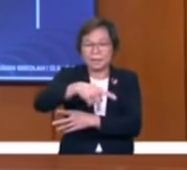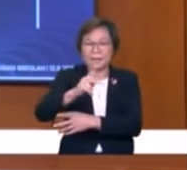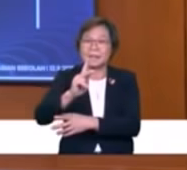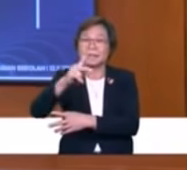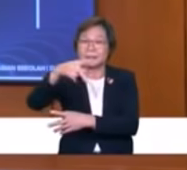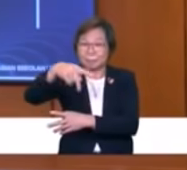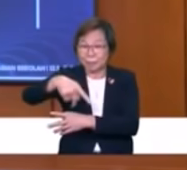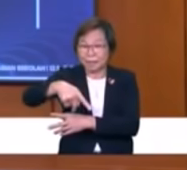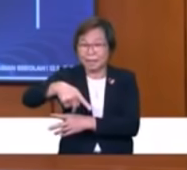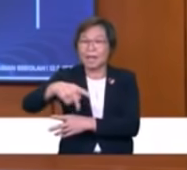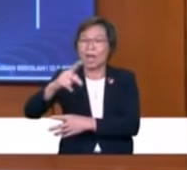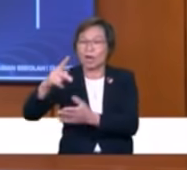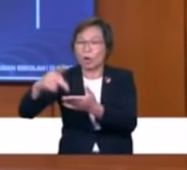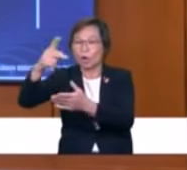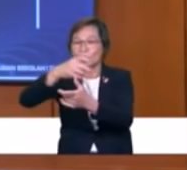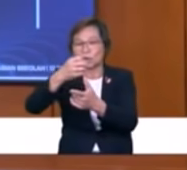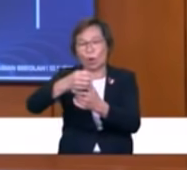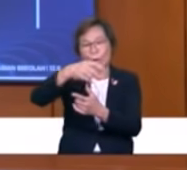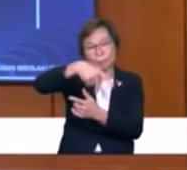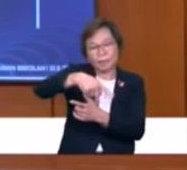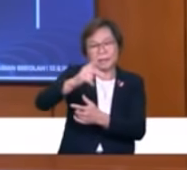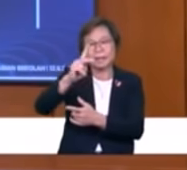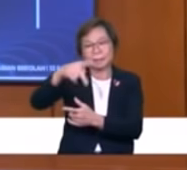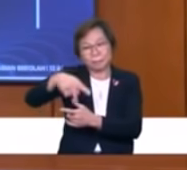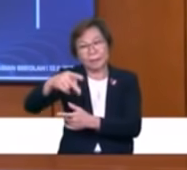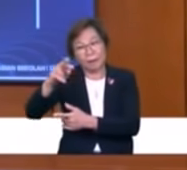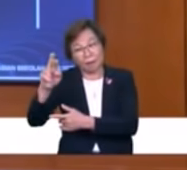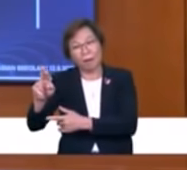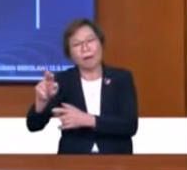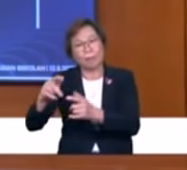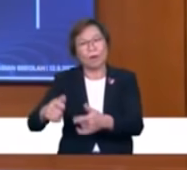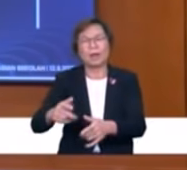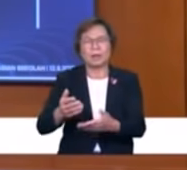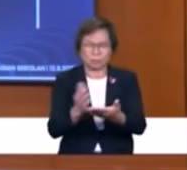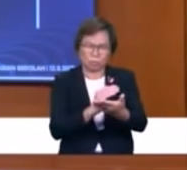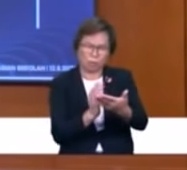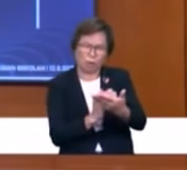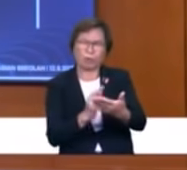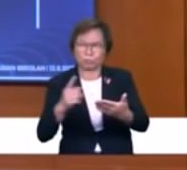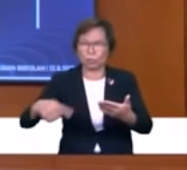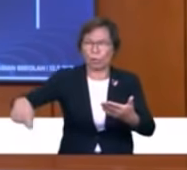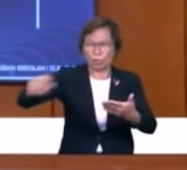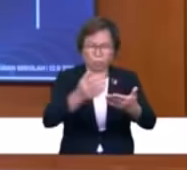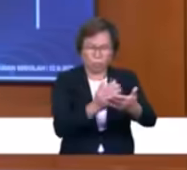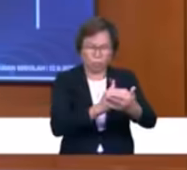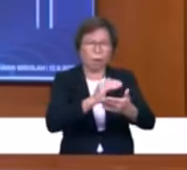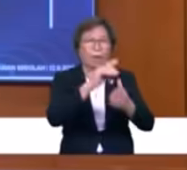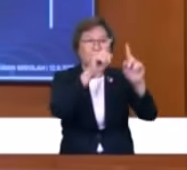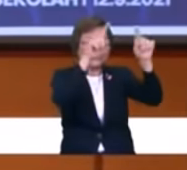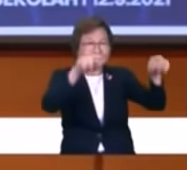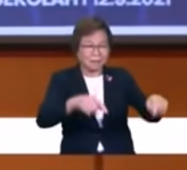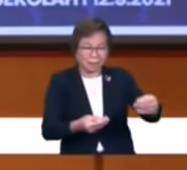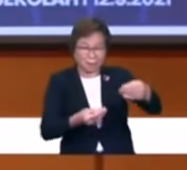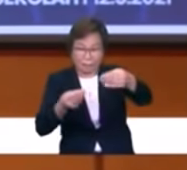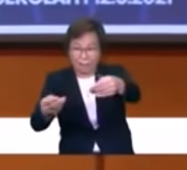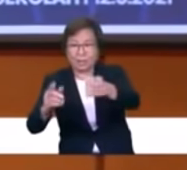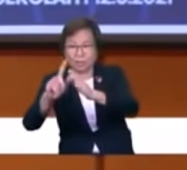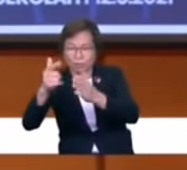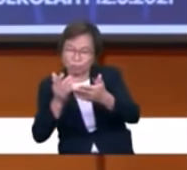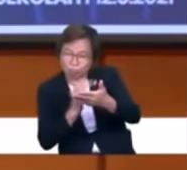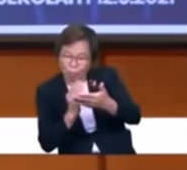di DPR ya ini boleh pucuk nanti mobilnya kita tak serahkan slide yang dibentangkan ini